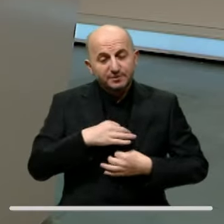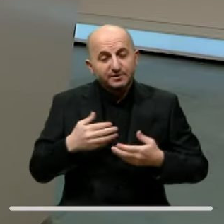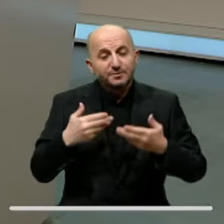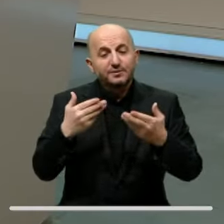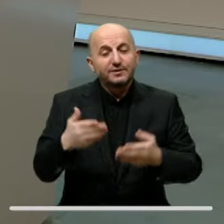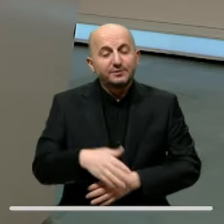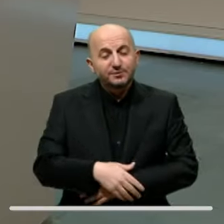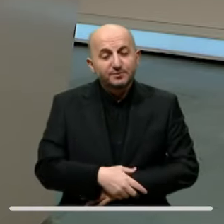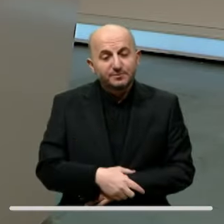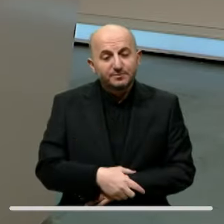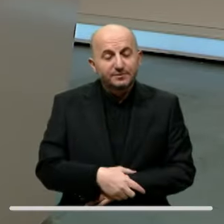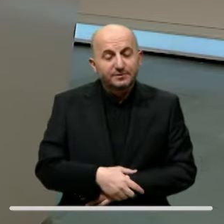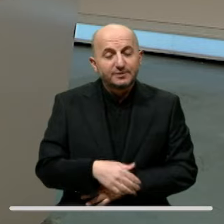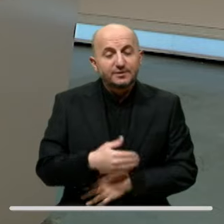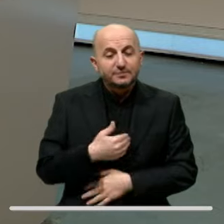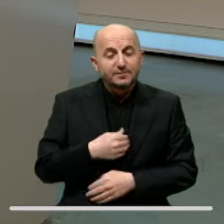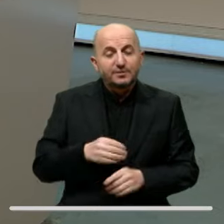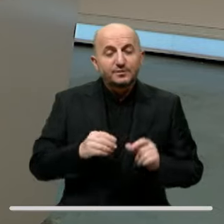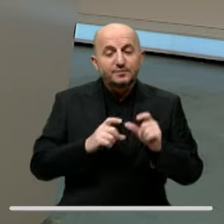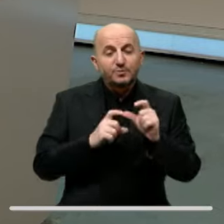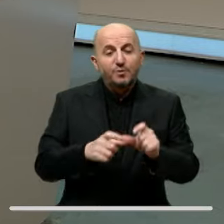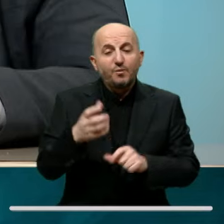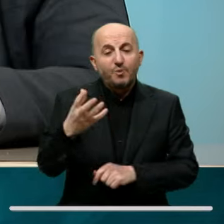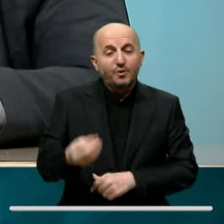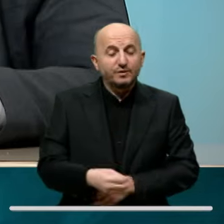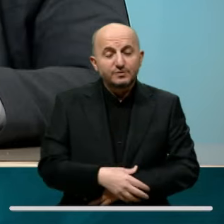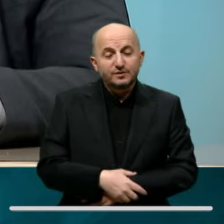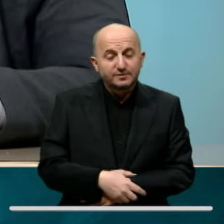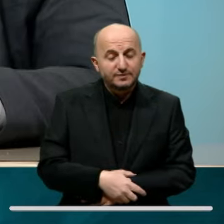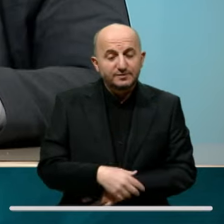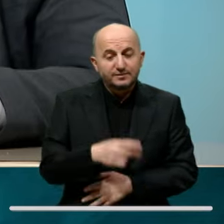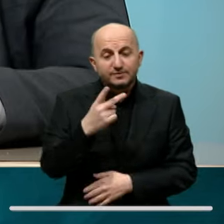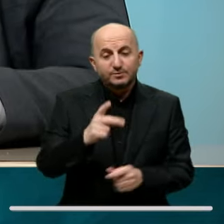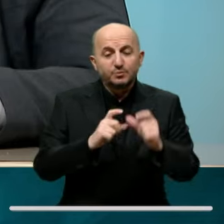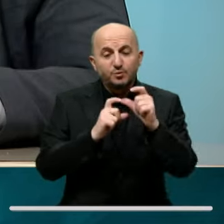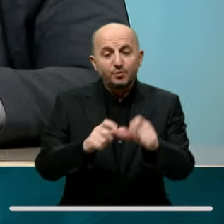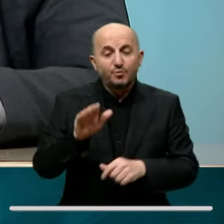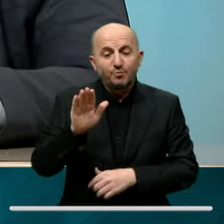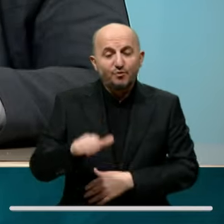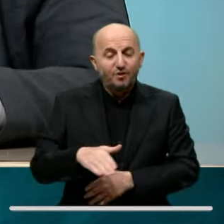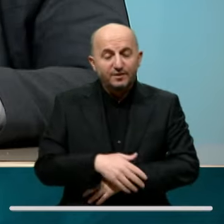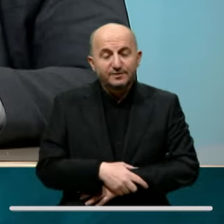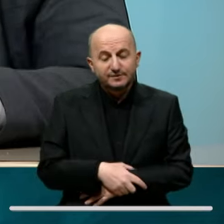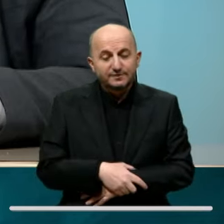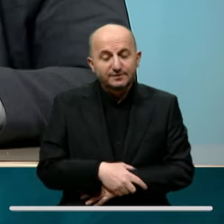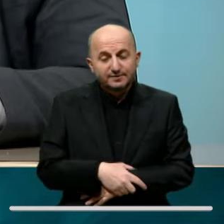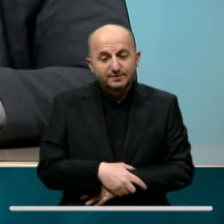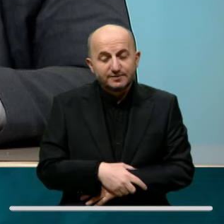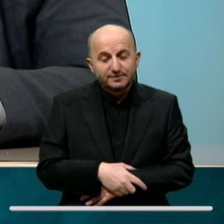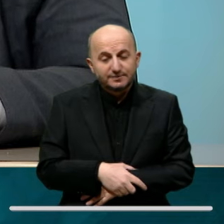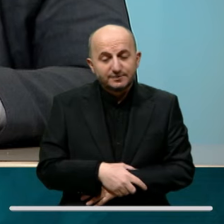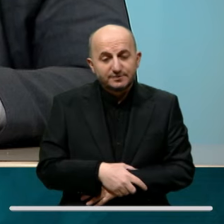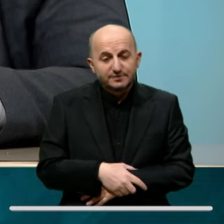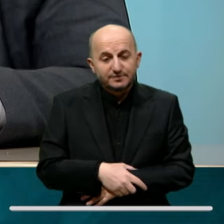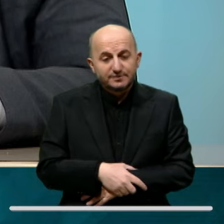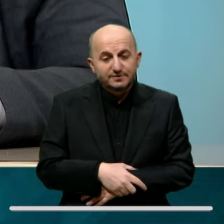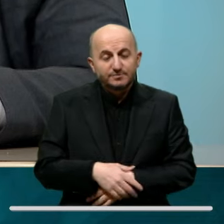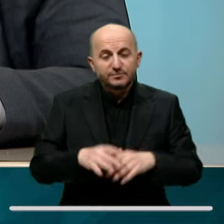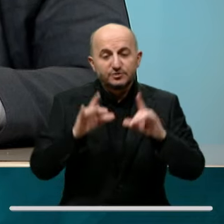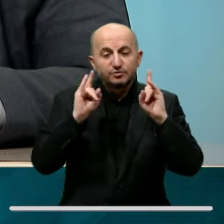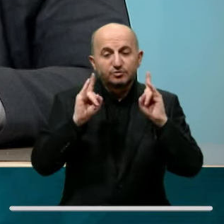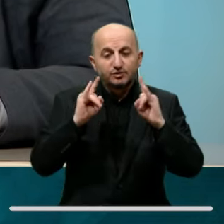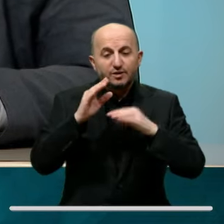olsun. Hocam benim şu şekilde bir sorum olacaktı. Daha doğrusu iki sorum var. Birinci sorum şu şekilde. Bir cami